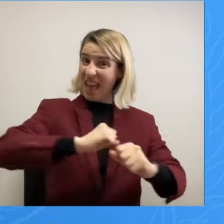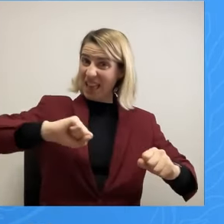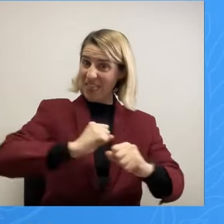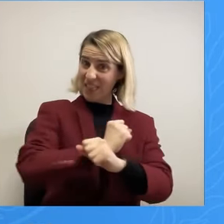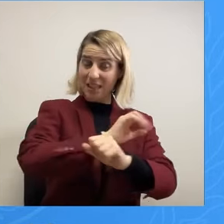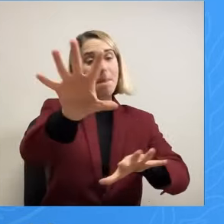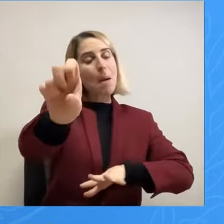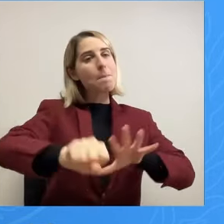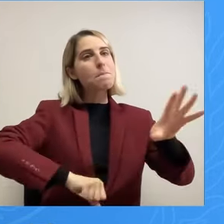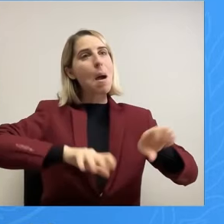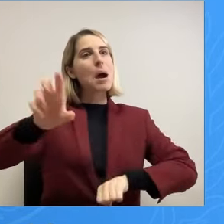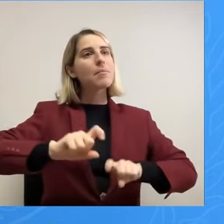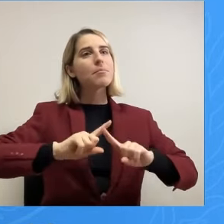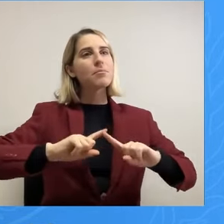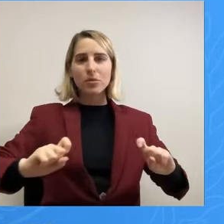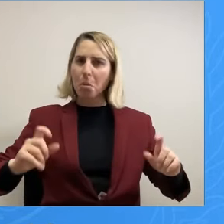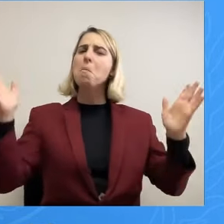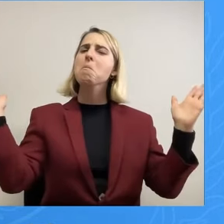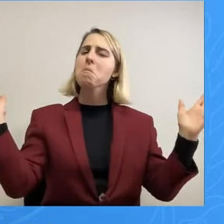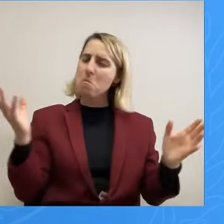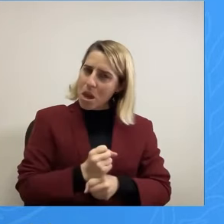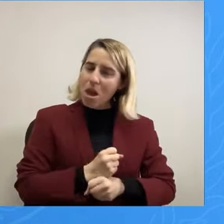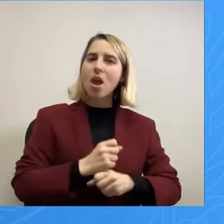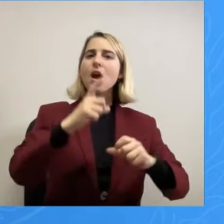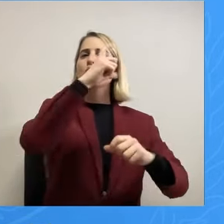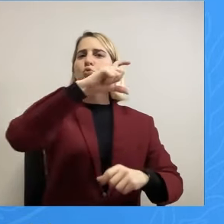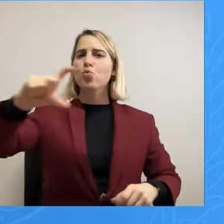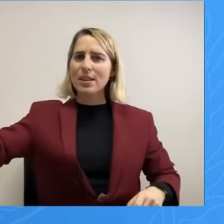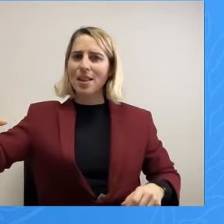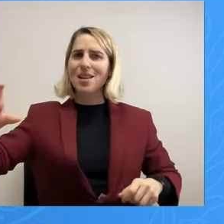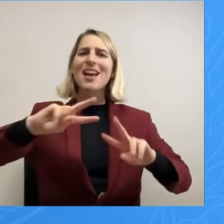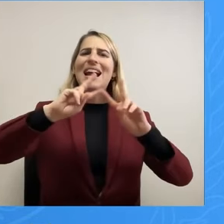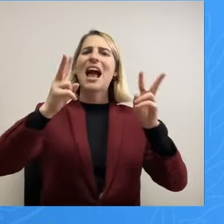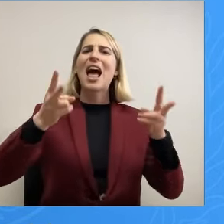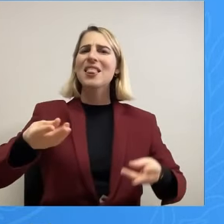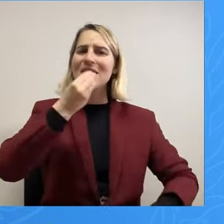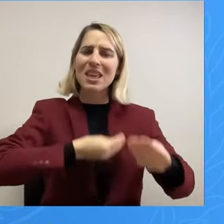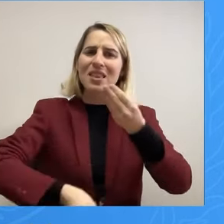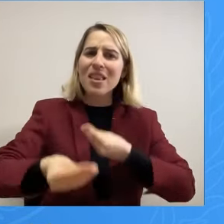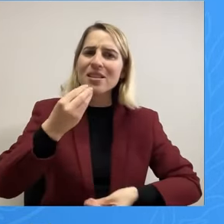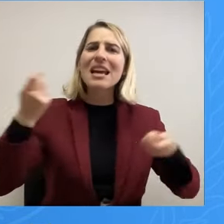δηλαδή σουίτες, καντίνες, μπουτίκ, χρήση του γηπέδου. Τα πήρε όλα.